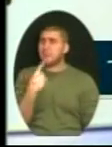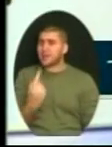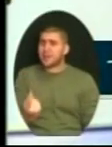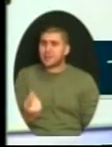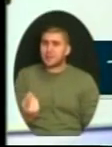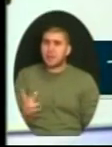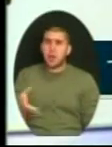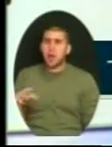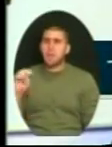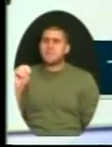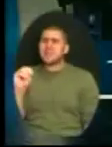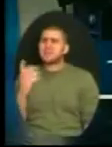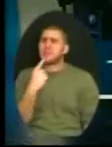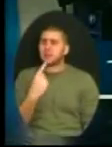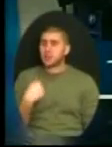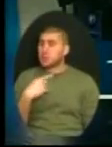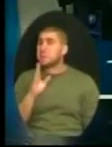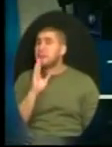למה אתה חושב שהוא